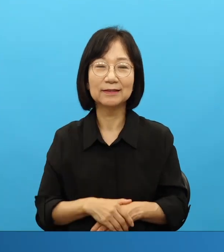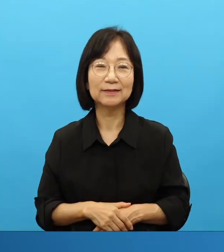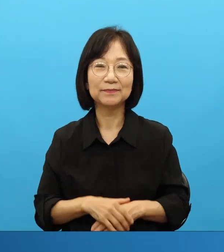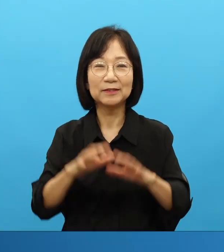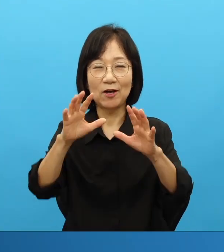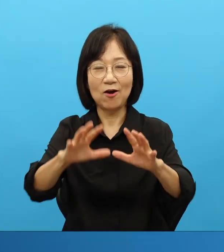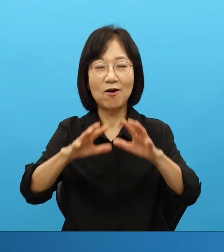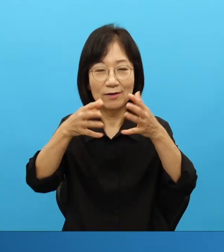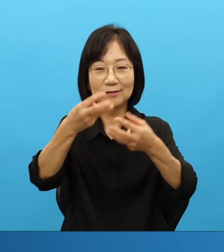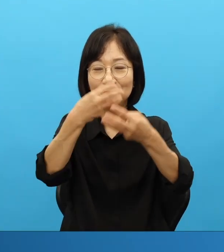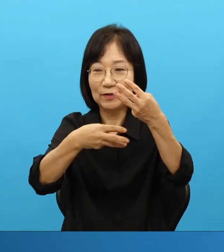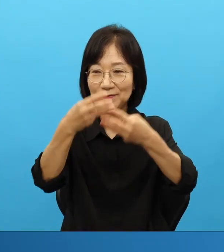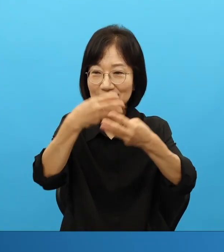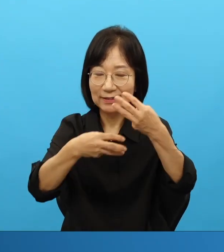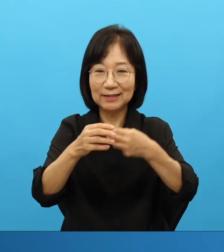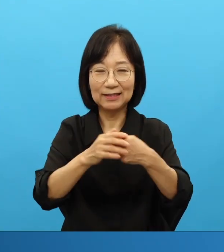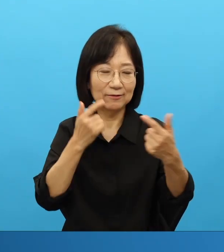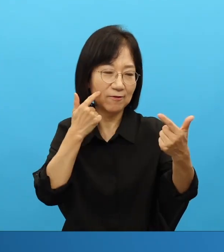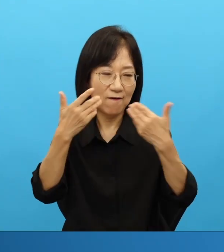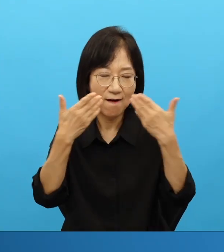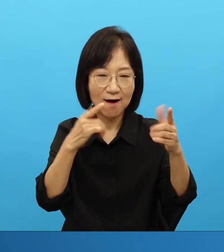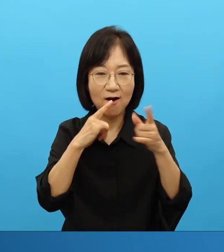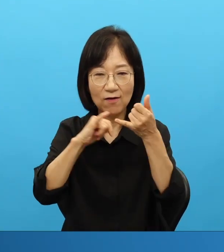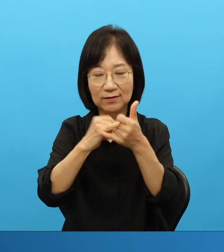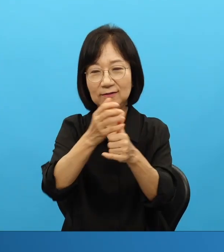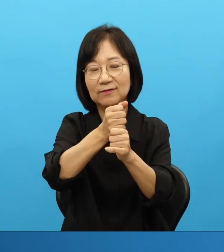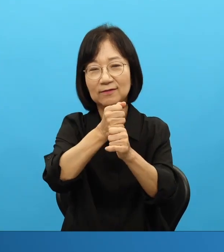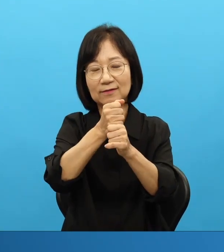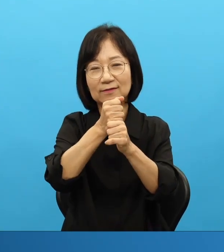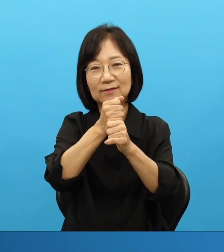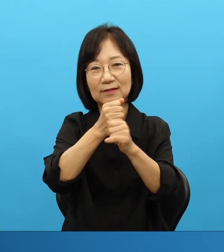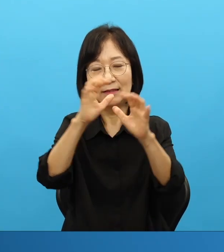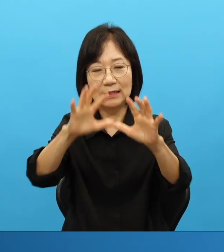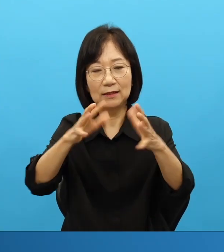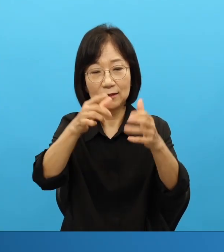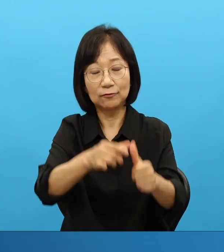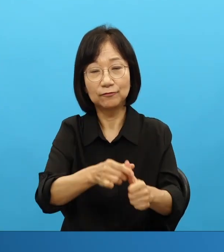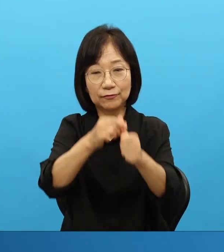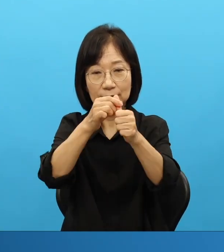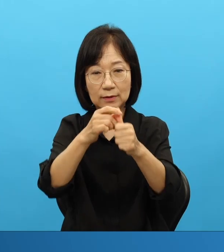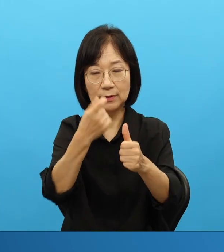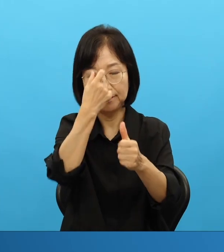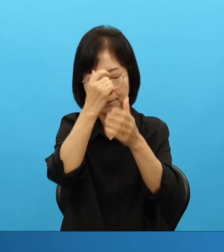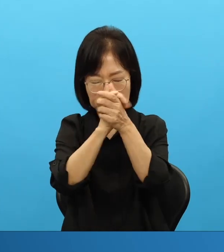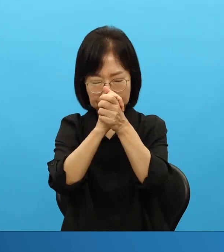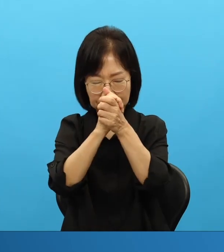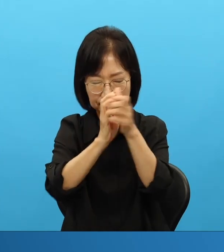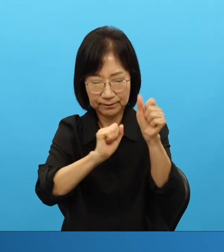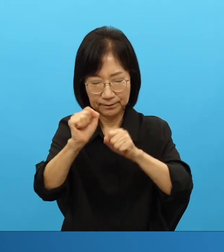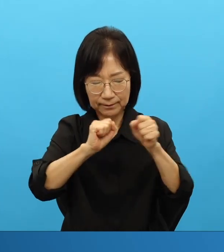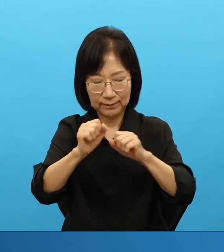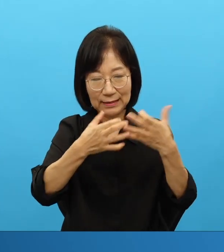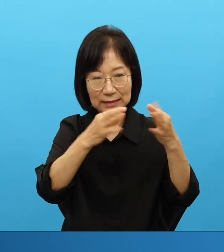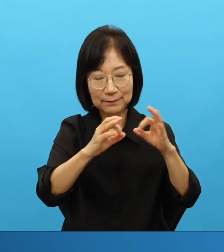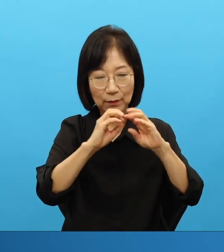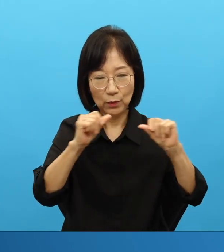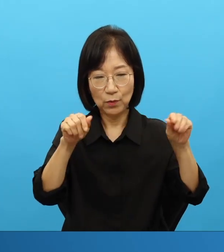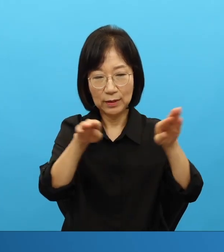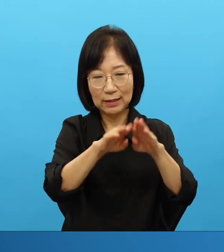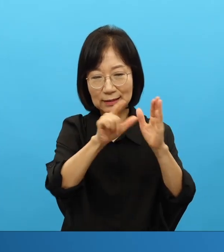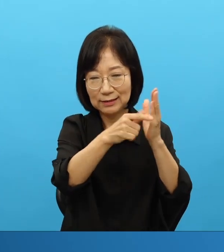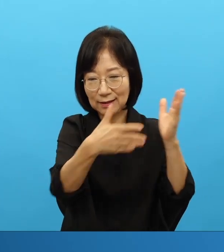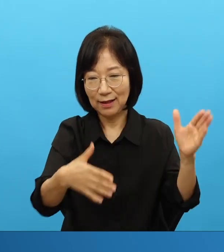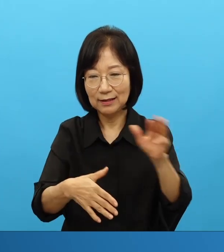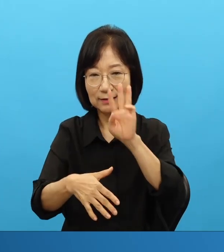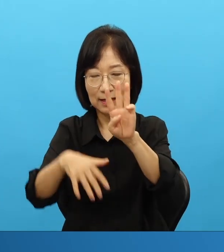전 세계 렘넌트들이 정확한 언약을 붙잡고 세계 살리는 묵상운동, 금토일 시대, 세 가지 뜰의